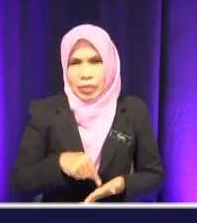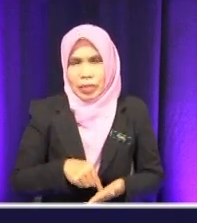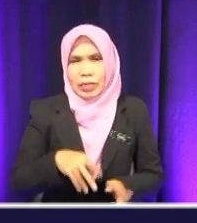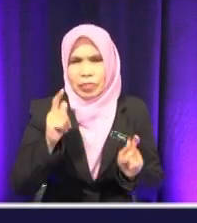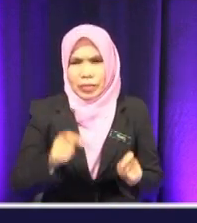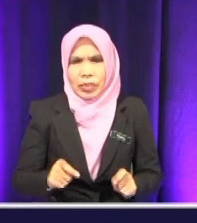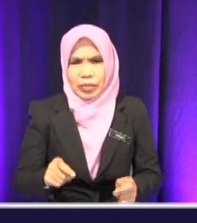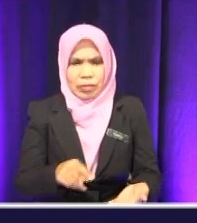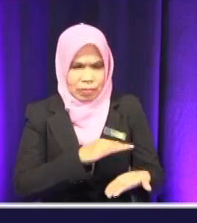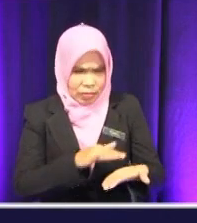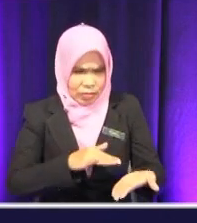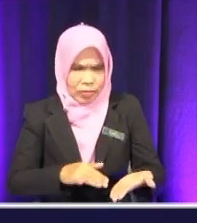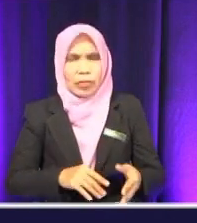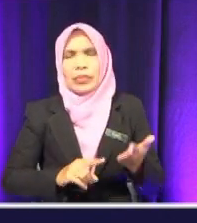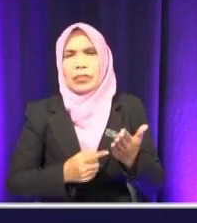Bali